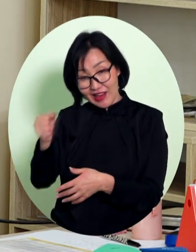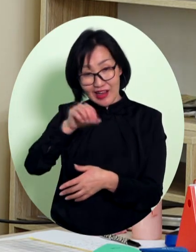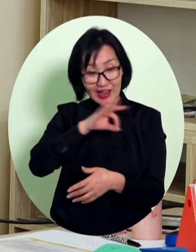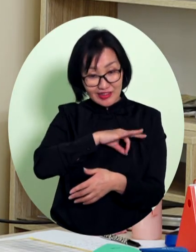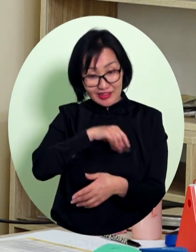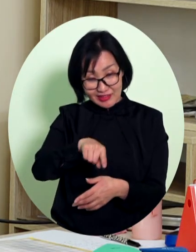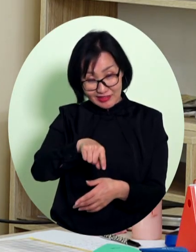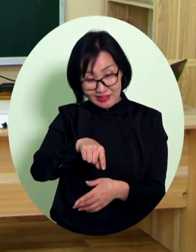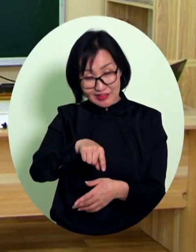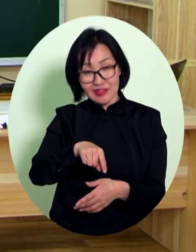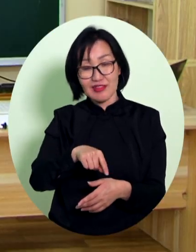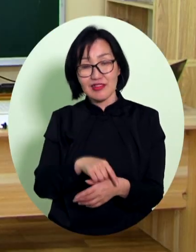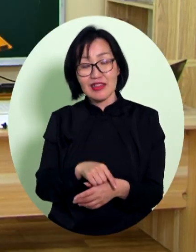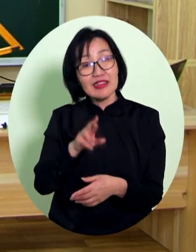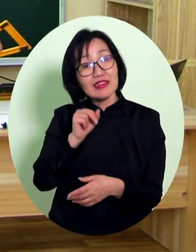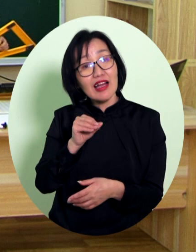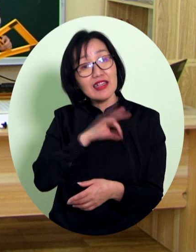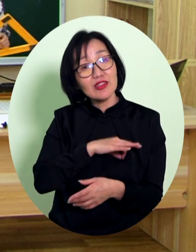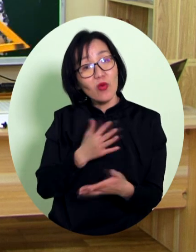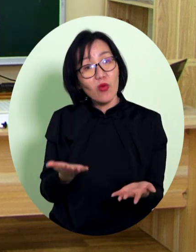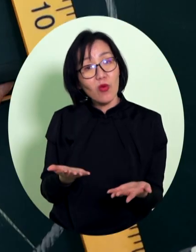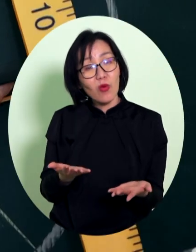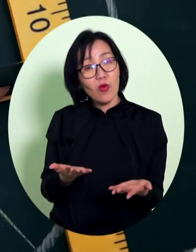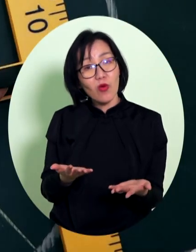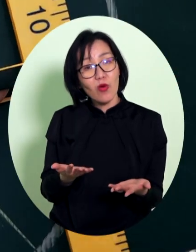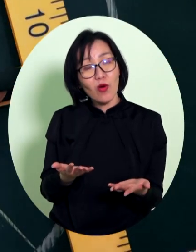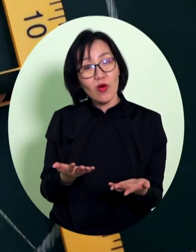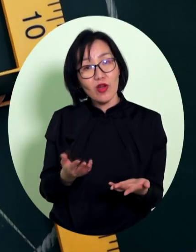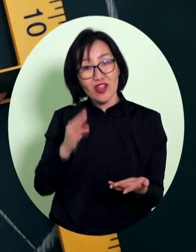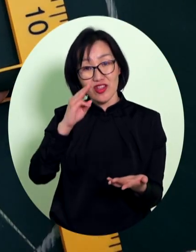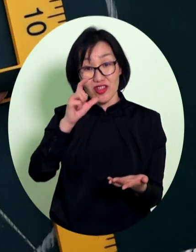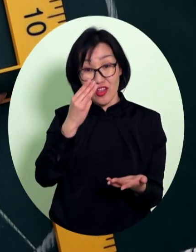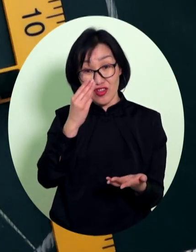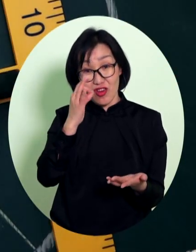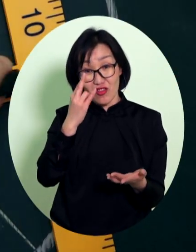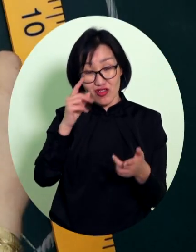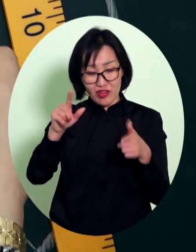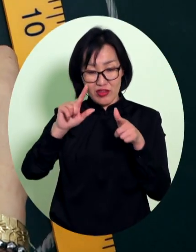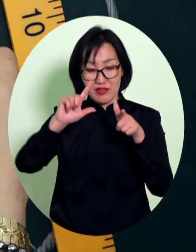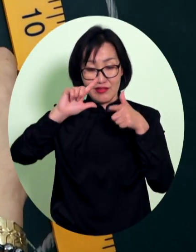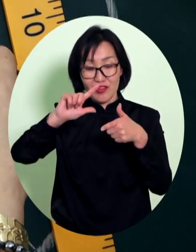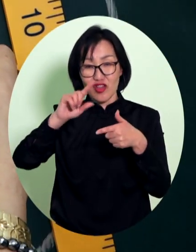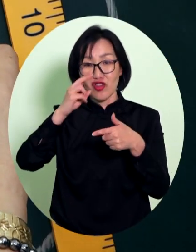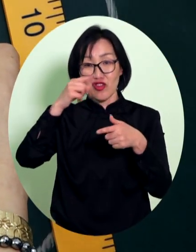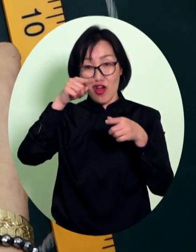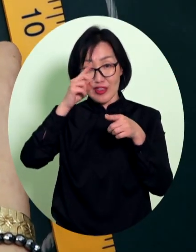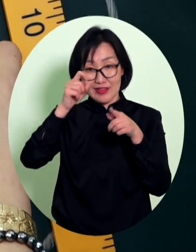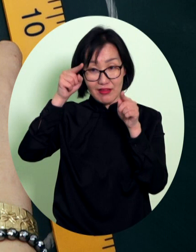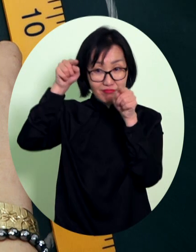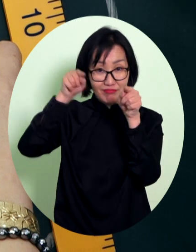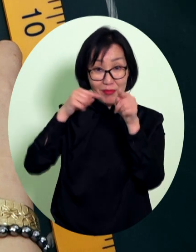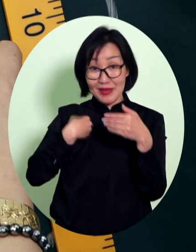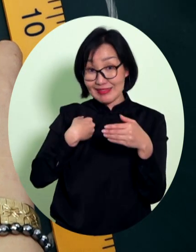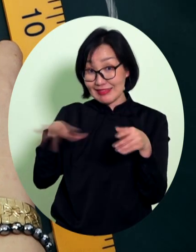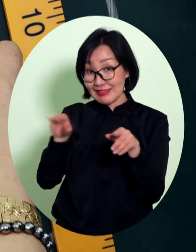өгье. Тэгш өнцгийг ашиглахдаа яаж ашиглах вэ гэвэл тэгш өнцгийн орыг тойргийн захтаар тэмдэглээд тэгш өнцгийн